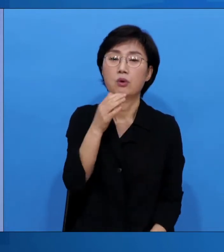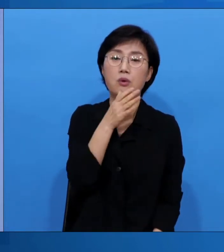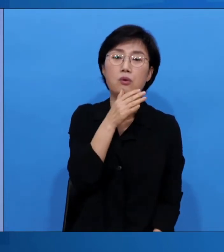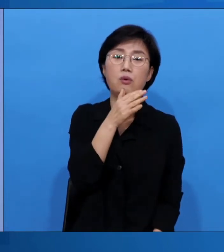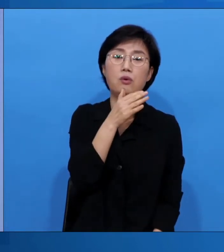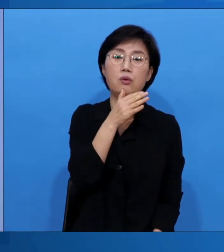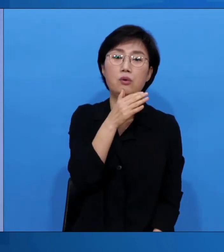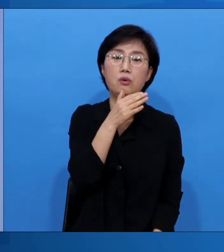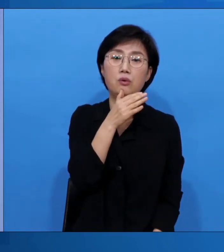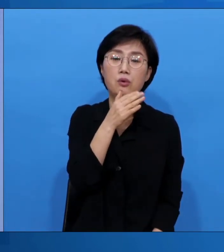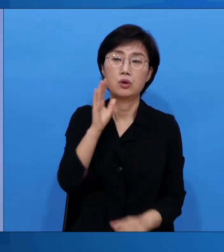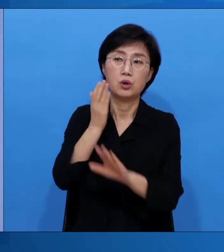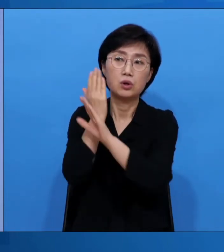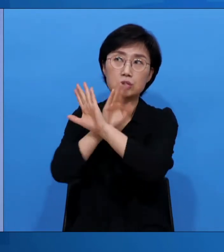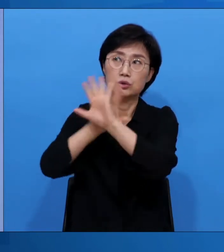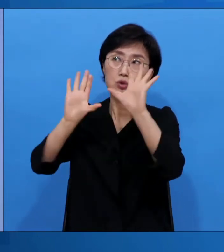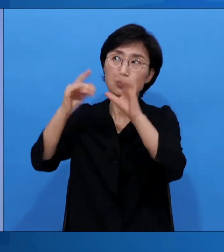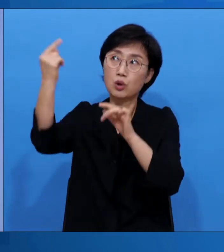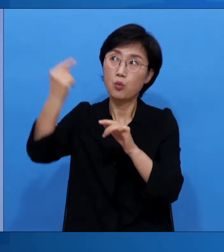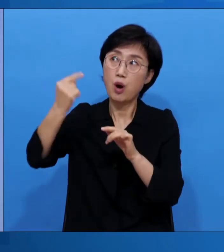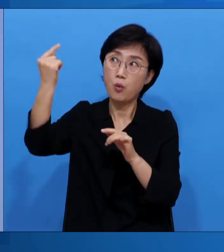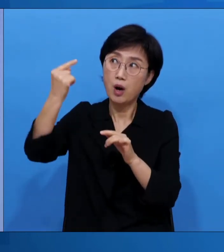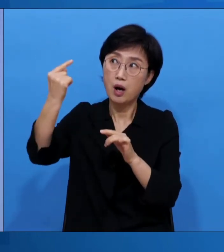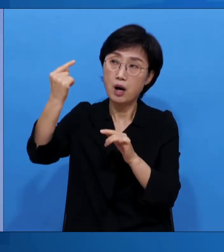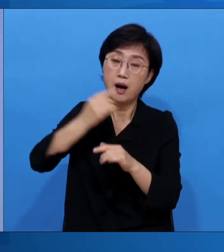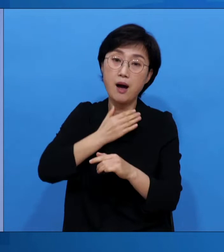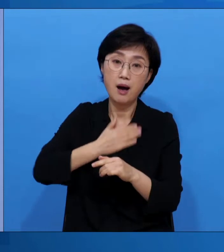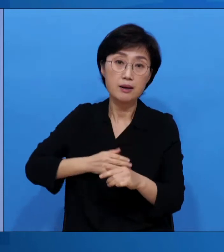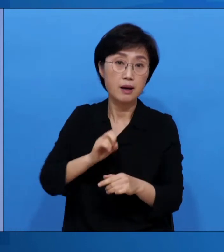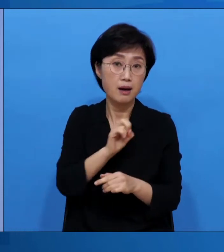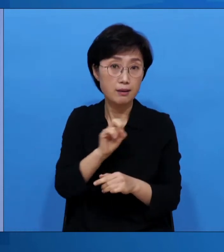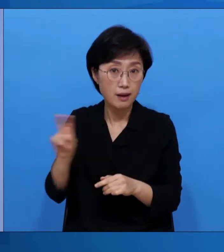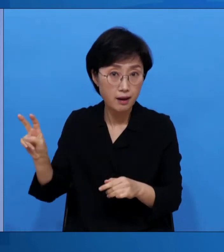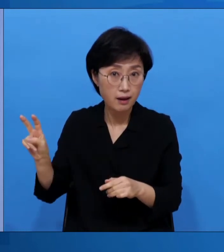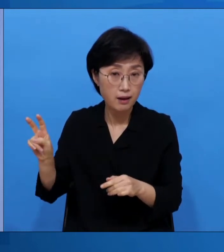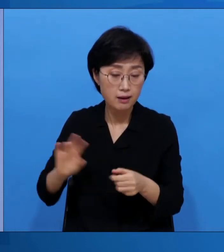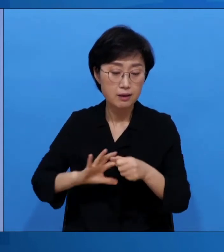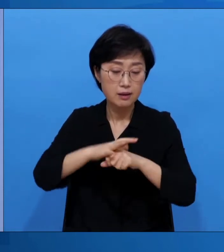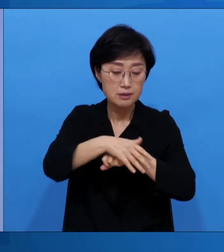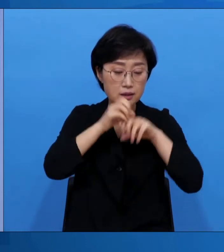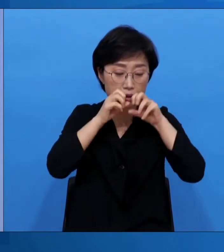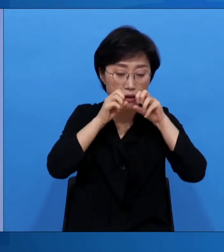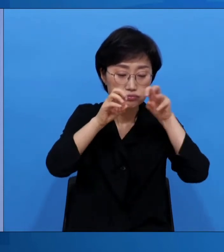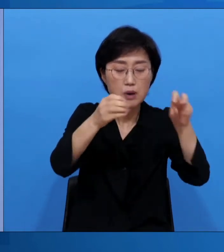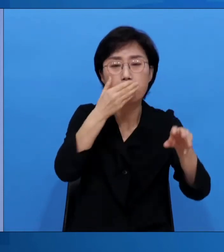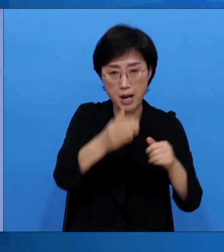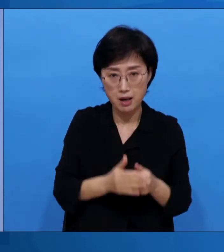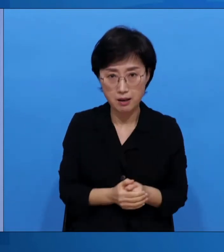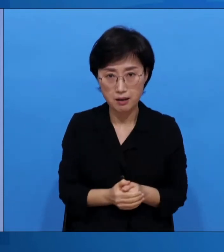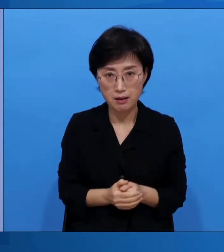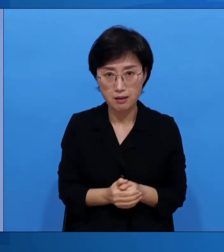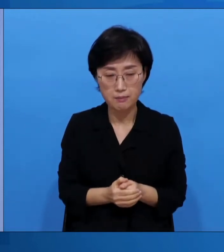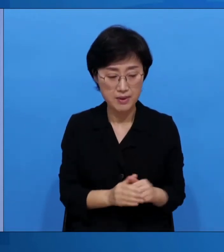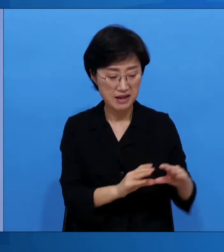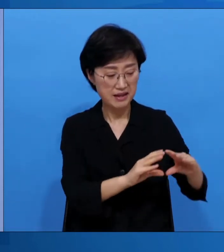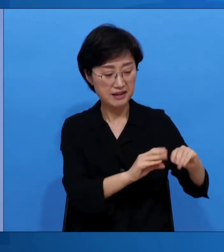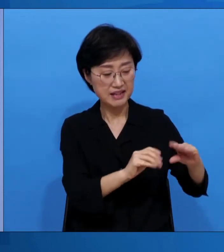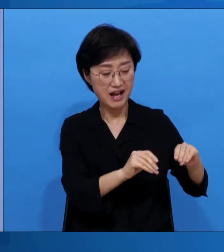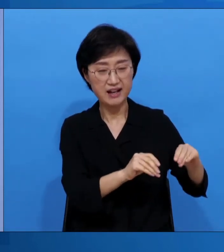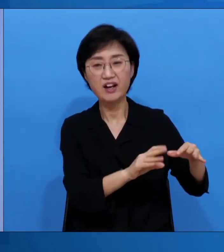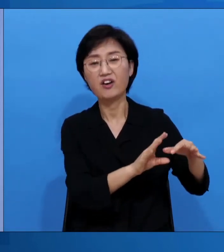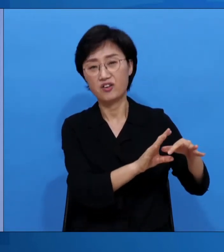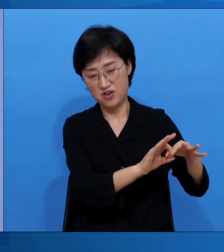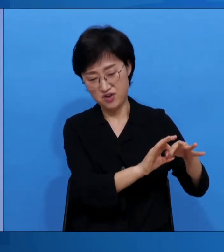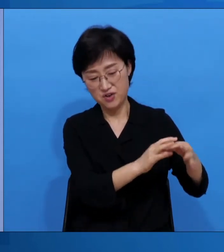이걸 알아야 세계복음을 하는 거예요. But they needed to know this in order for world evangelization to 주의 take place. 종들이 땅에 거 가지고 하는 게 아니고 보좌의 축복